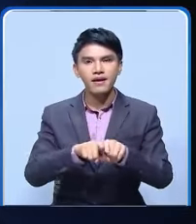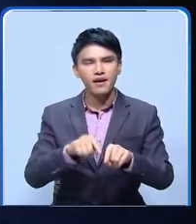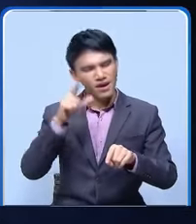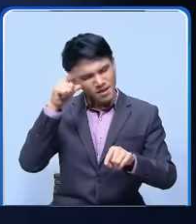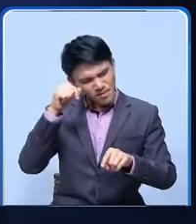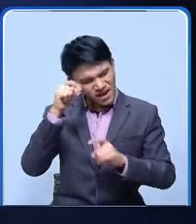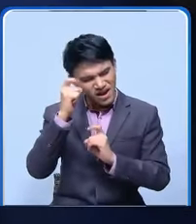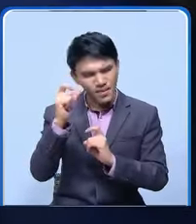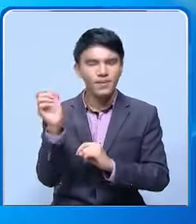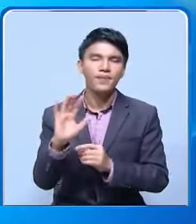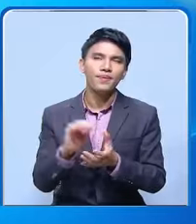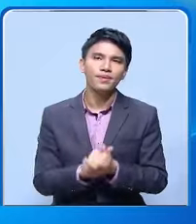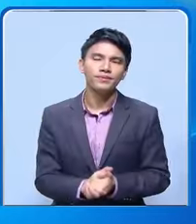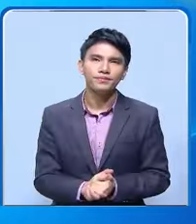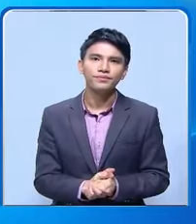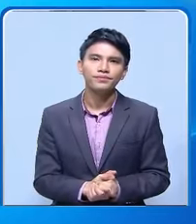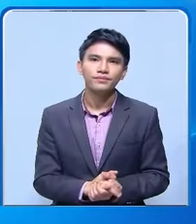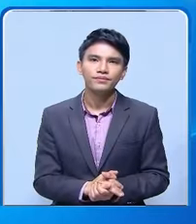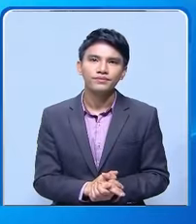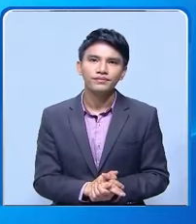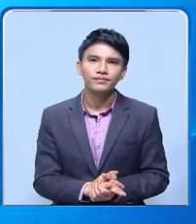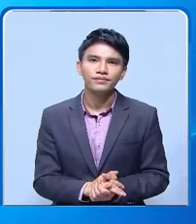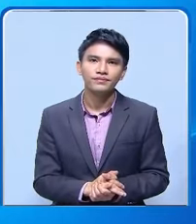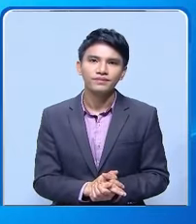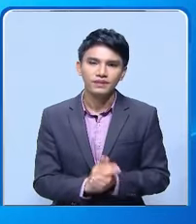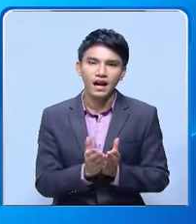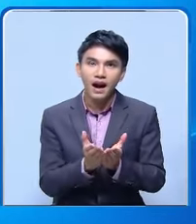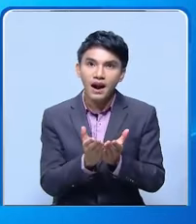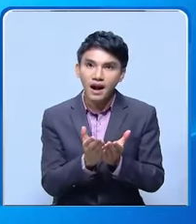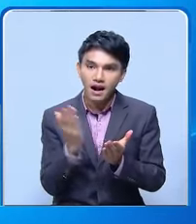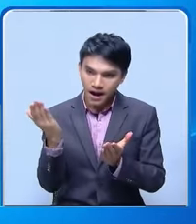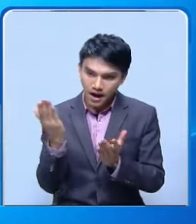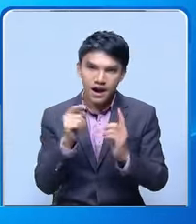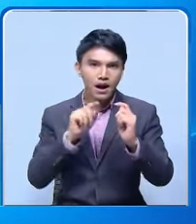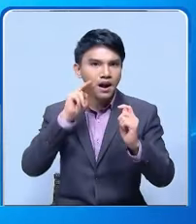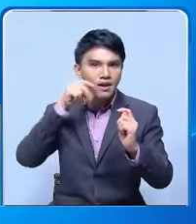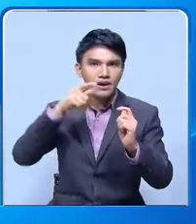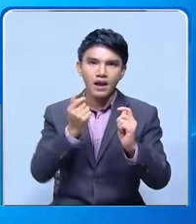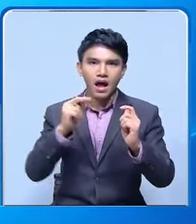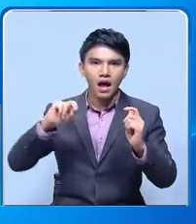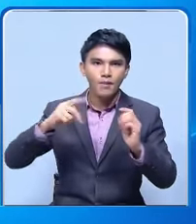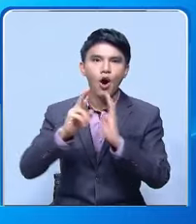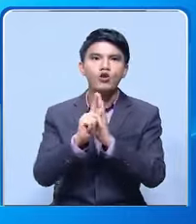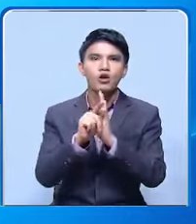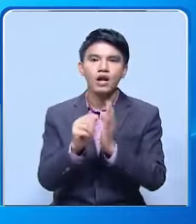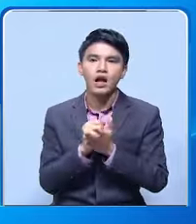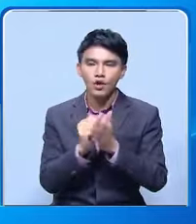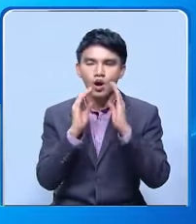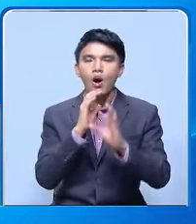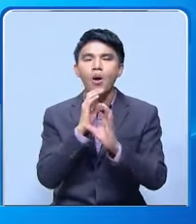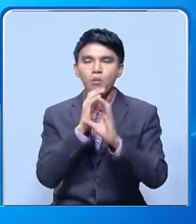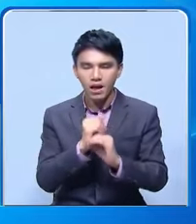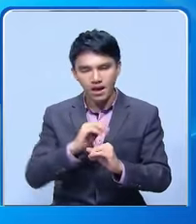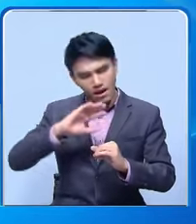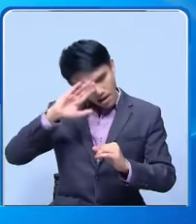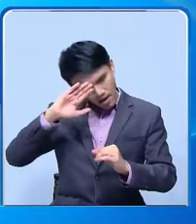ความเสี่ยงครับ ขณะเดียวกันกองเรือน้ำพองที่มาจากอำเภอน้ำพองจังหวัดขอนแก่นได้ช่วยอพยพผู้สูงอายุที่เป็นผู้ป่วยติด